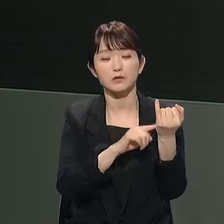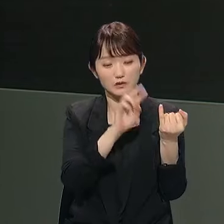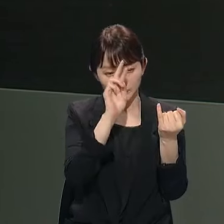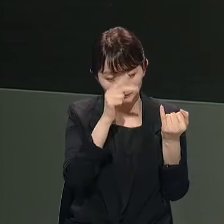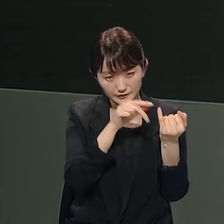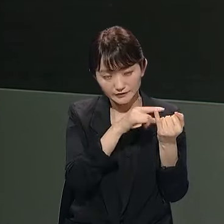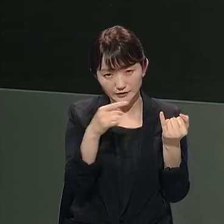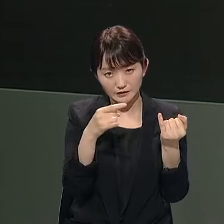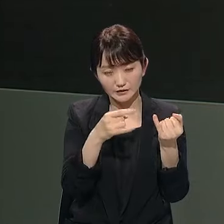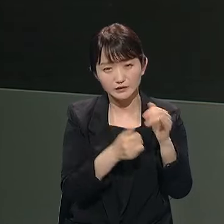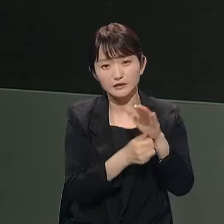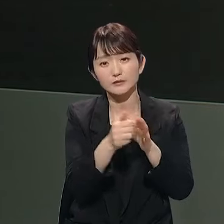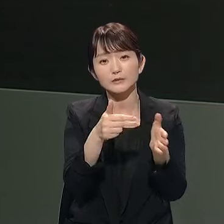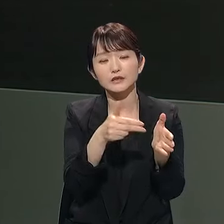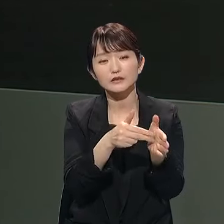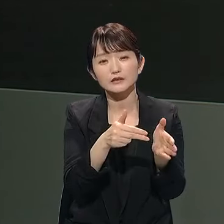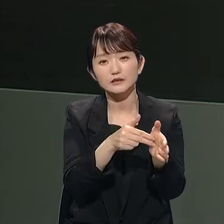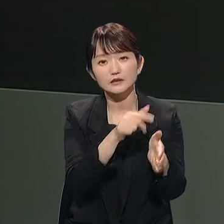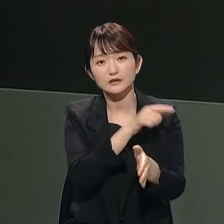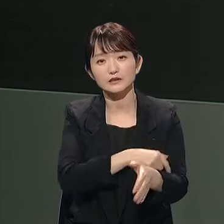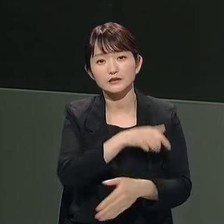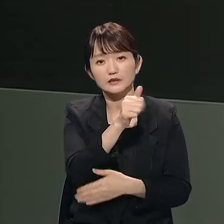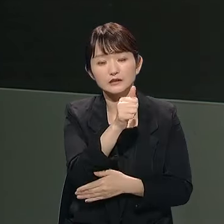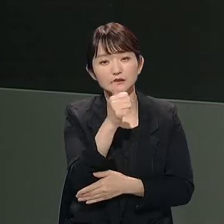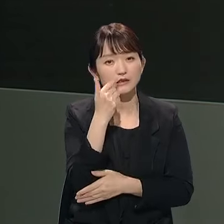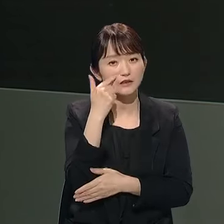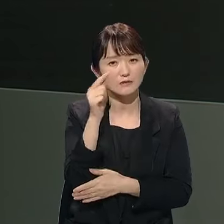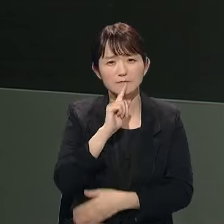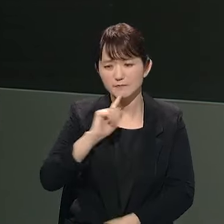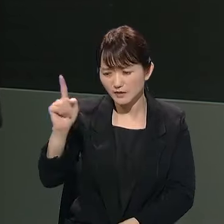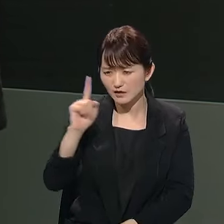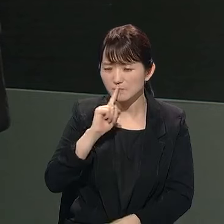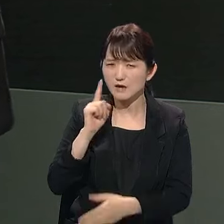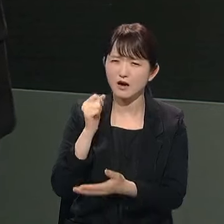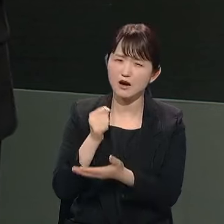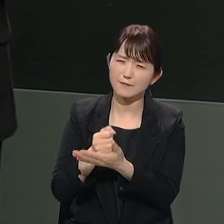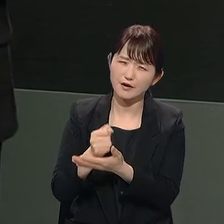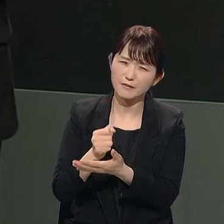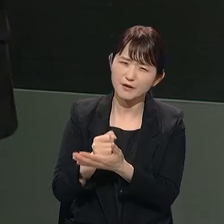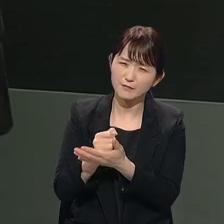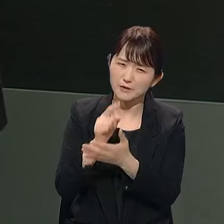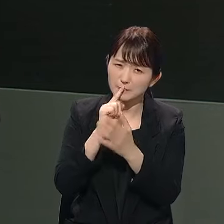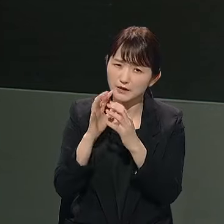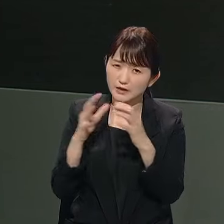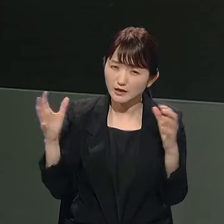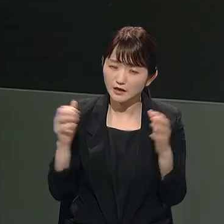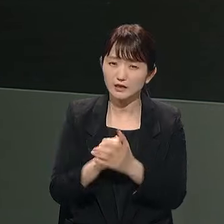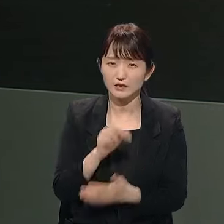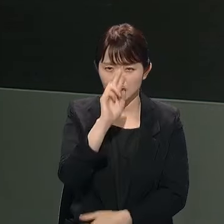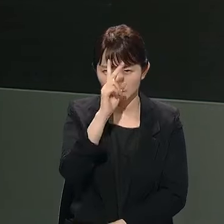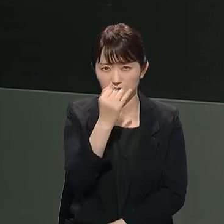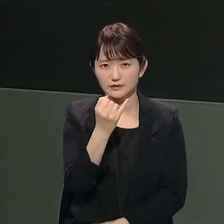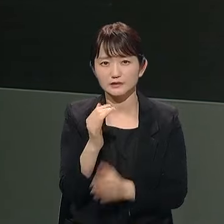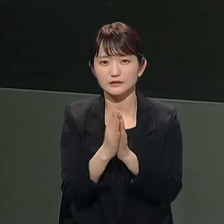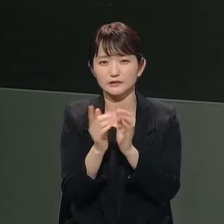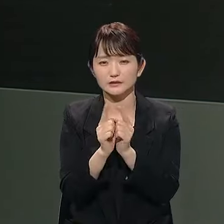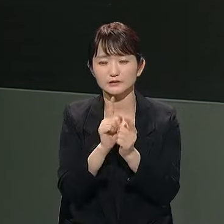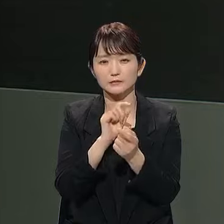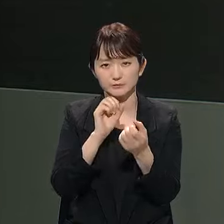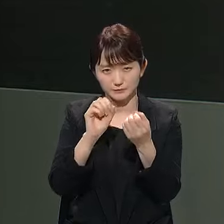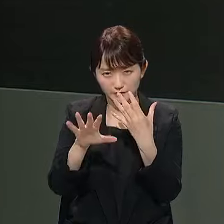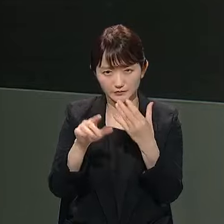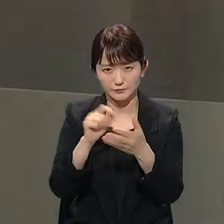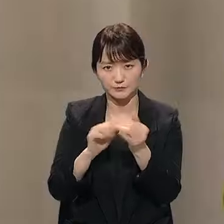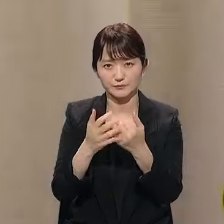이사장 박세리 씨의 친부를 고소한 거 관련해서 말들이 많았죠 박세리 씨가 직접 입을 열었습니다 회견 영상